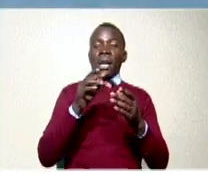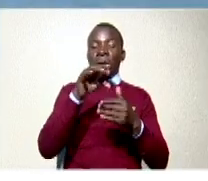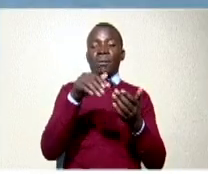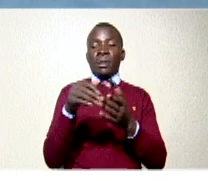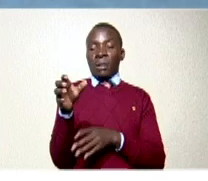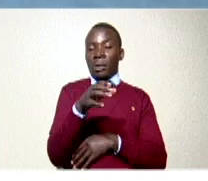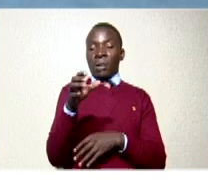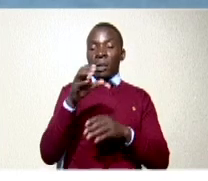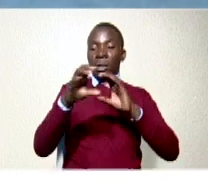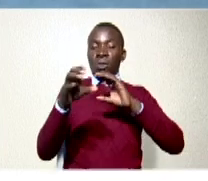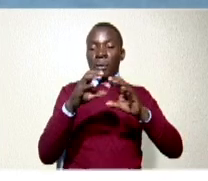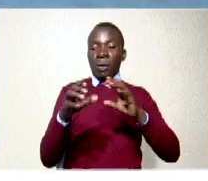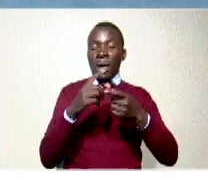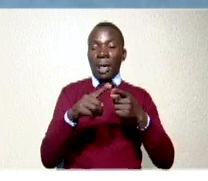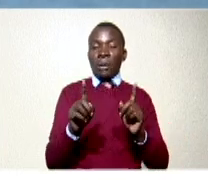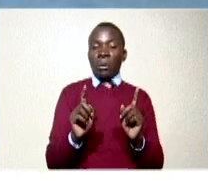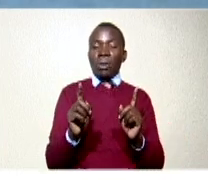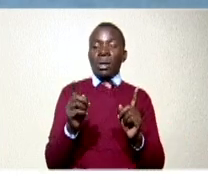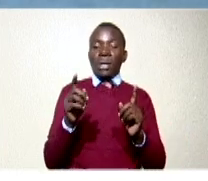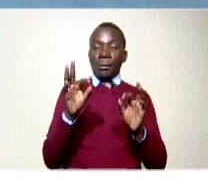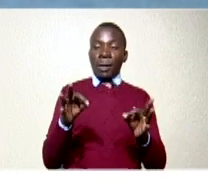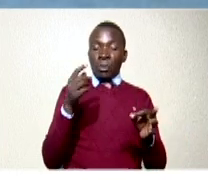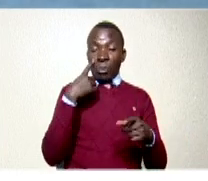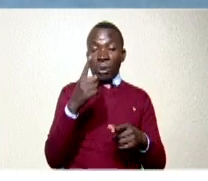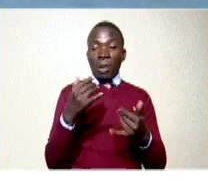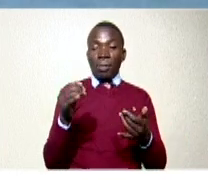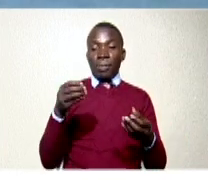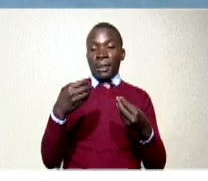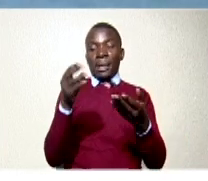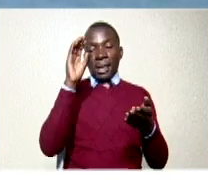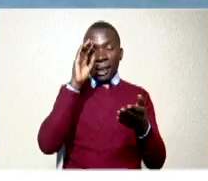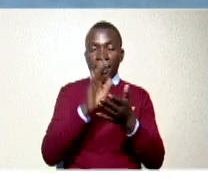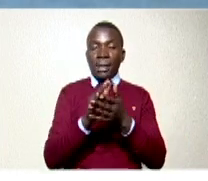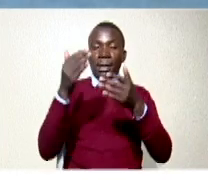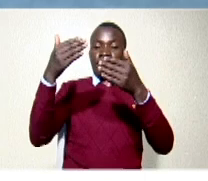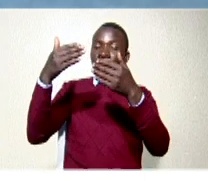twizeye yuko ibyo tubona uyu munsi biratanga icyizere ari ibimaze gukorwa ari